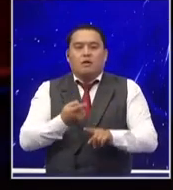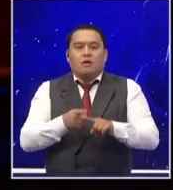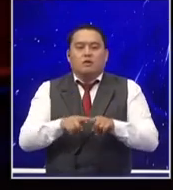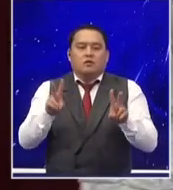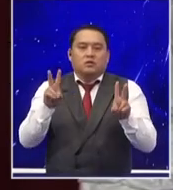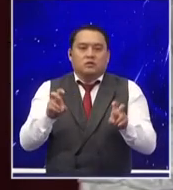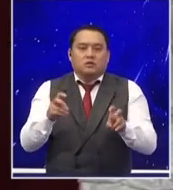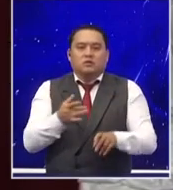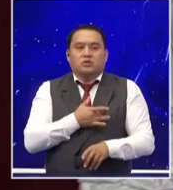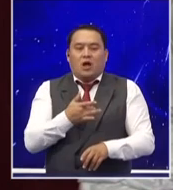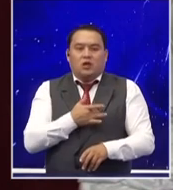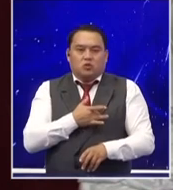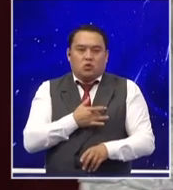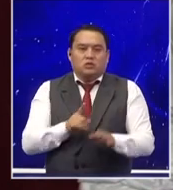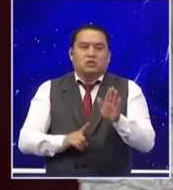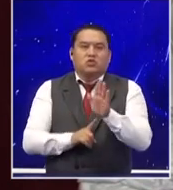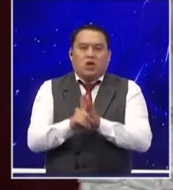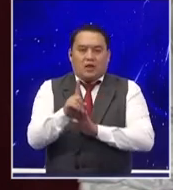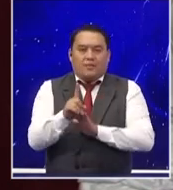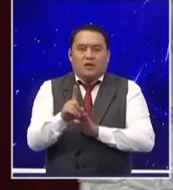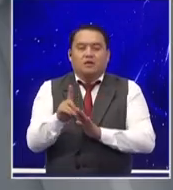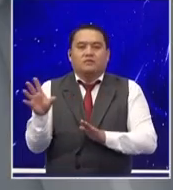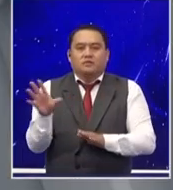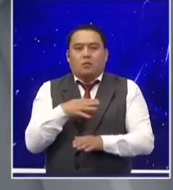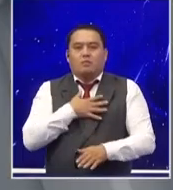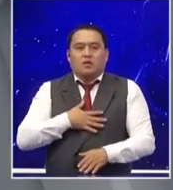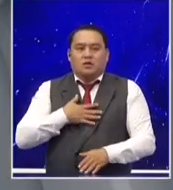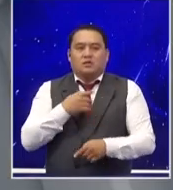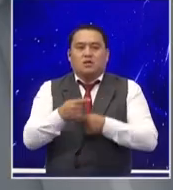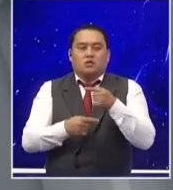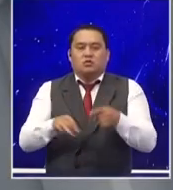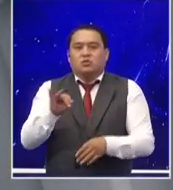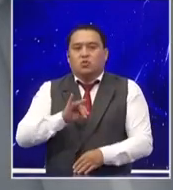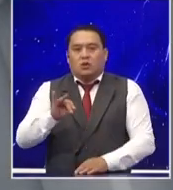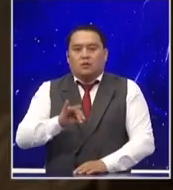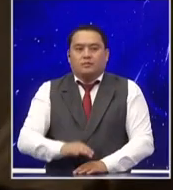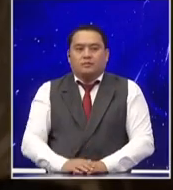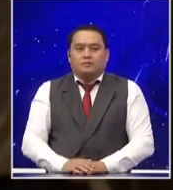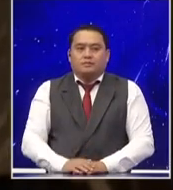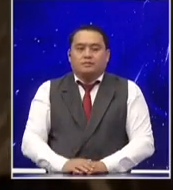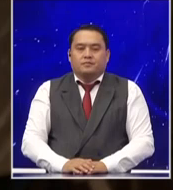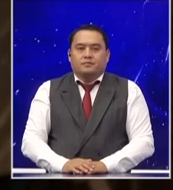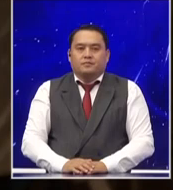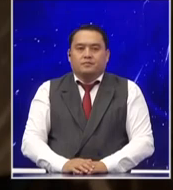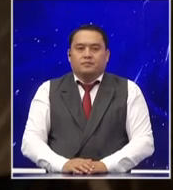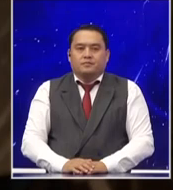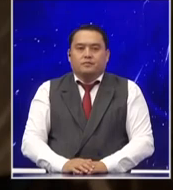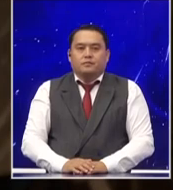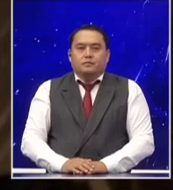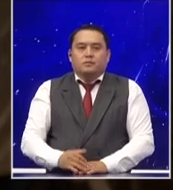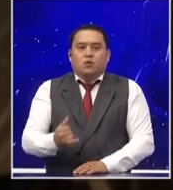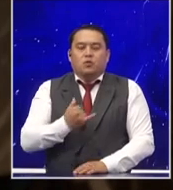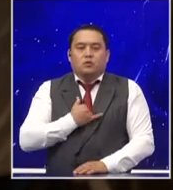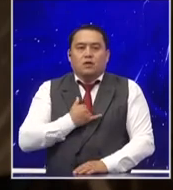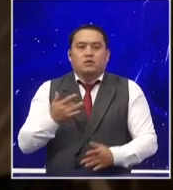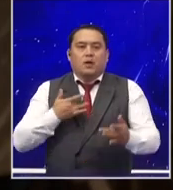трогает сердце зрителя с самого начала и держится переживание до конца истории у нас театр предназначен для 500 же